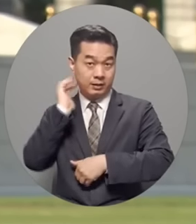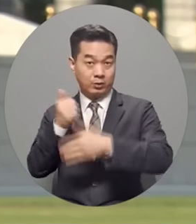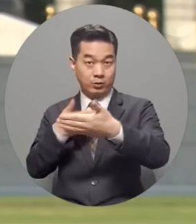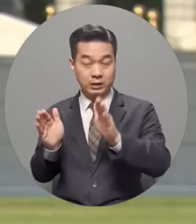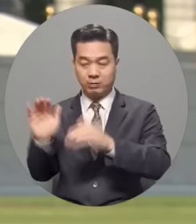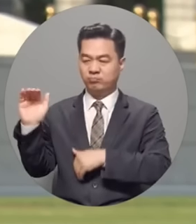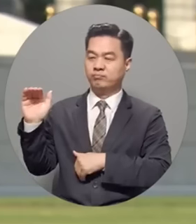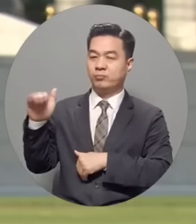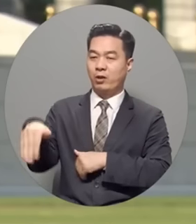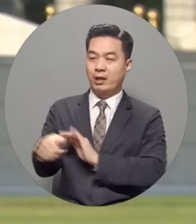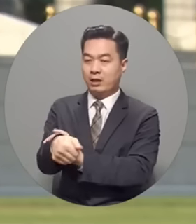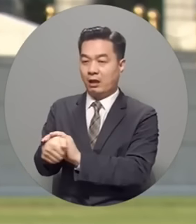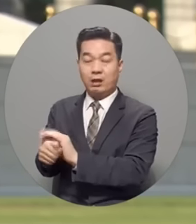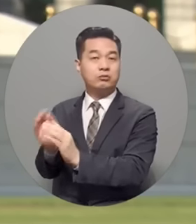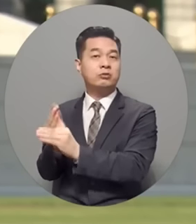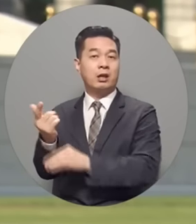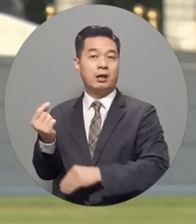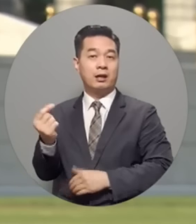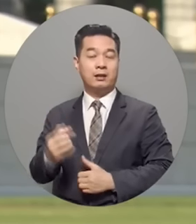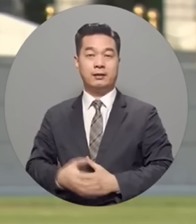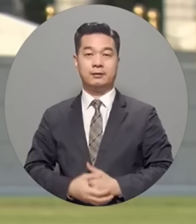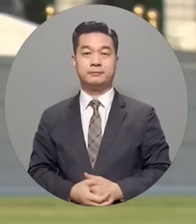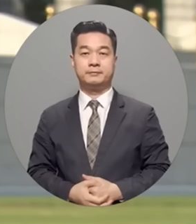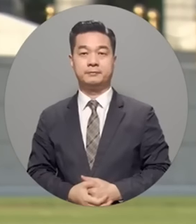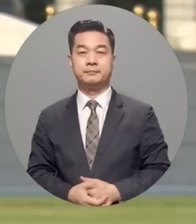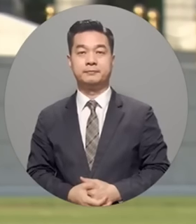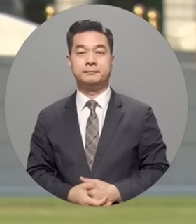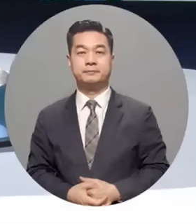있습니다. MBC 뉴스 김민찬입니다.